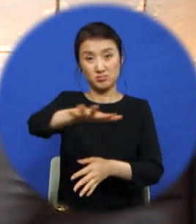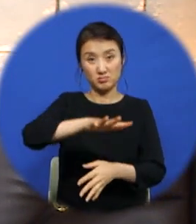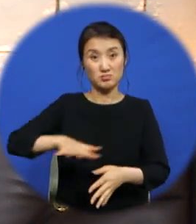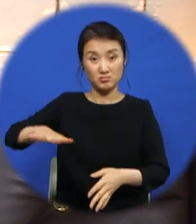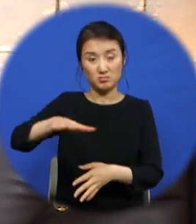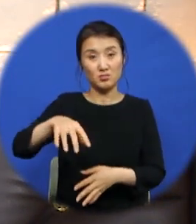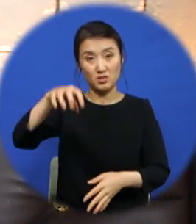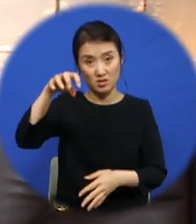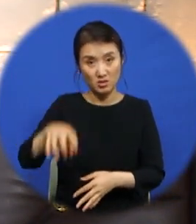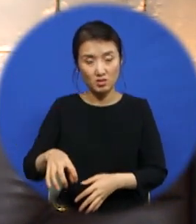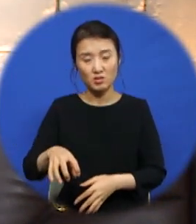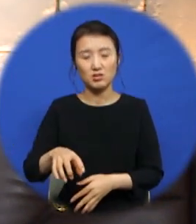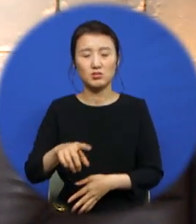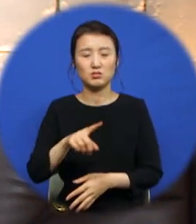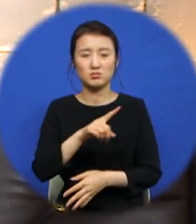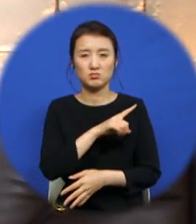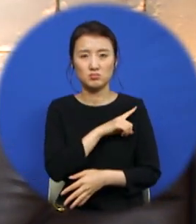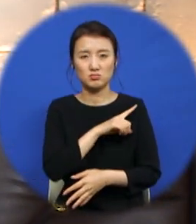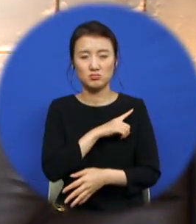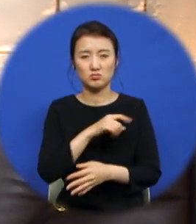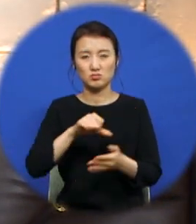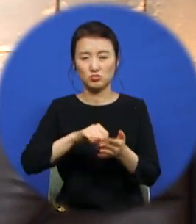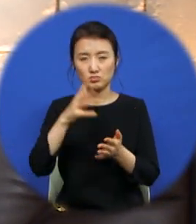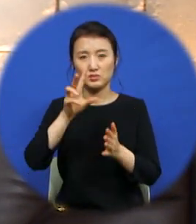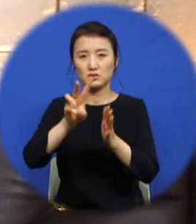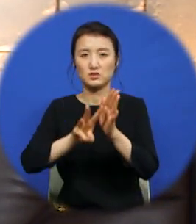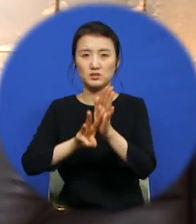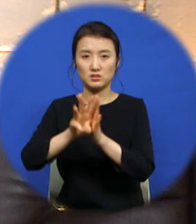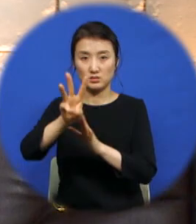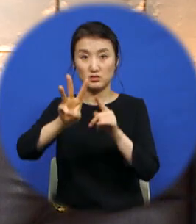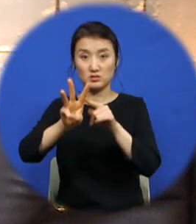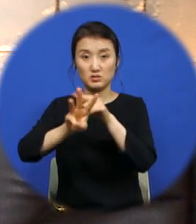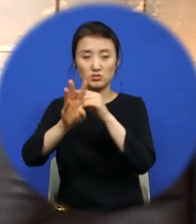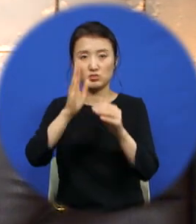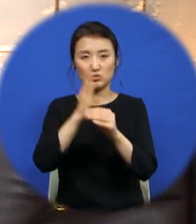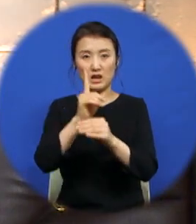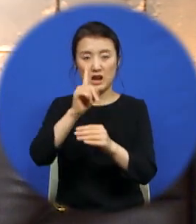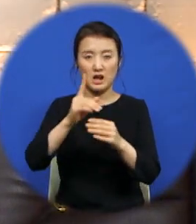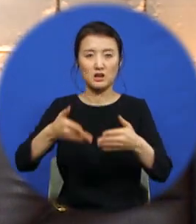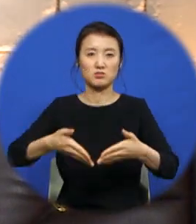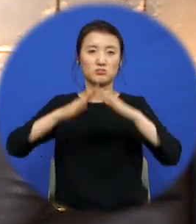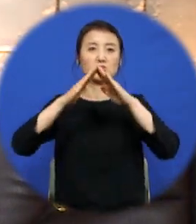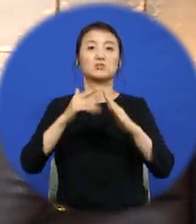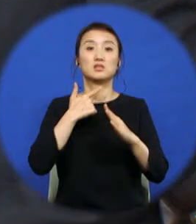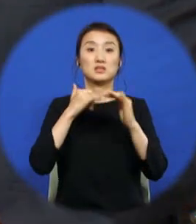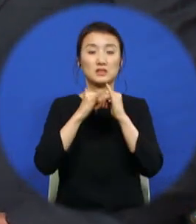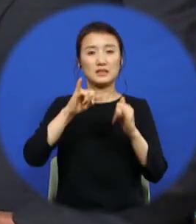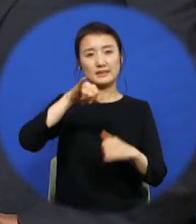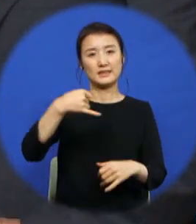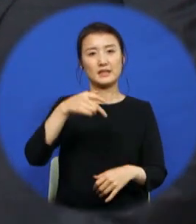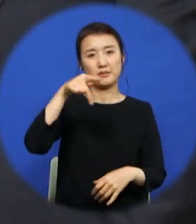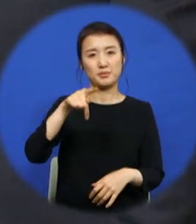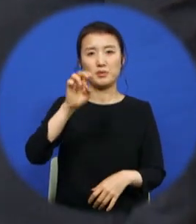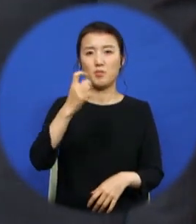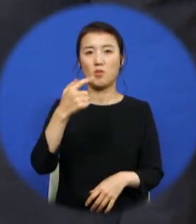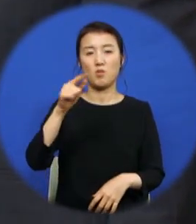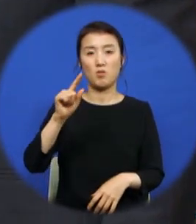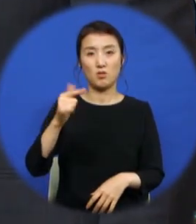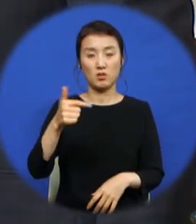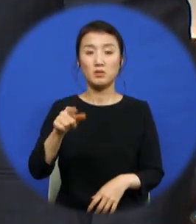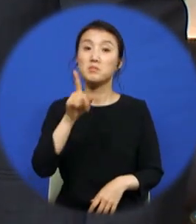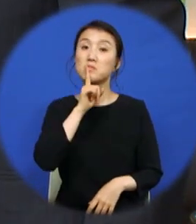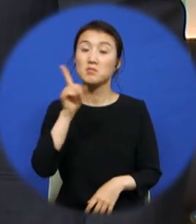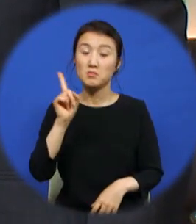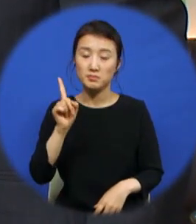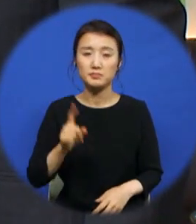줘 거기서 가상세계에서 하는데 그 세계사 가운데 한 개의 회사를 창업한 jp 모간 이 한 이야기입니다 금으로